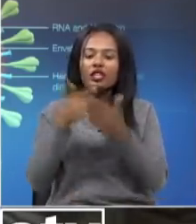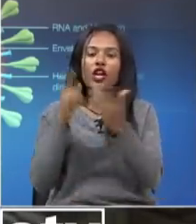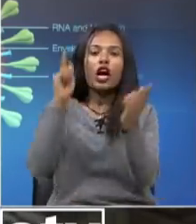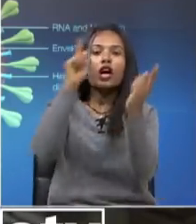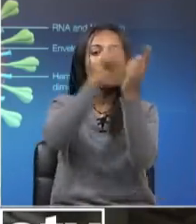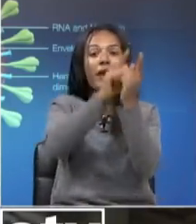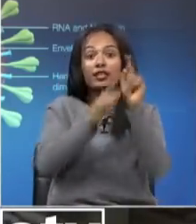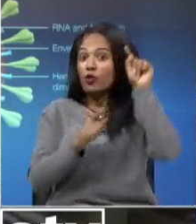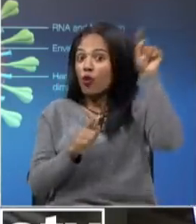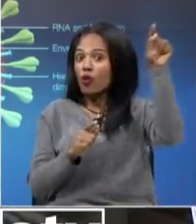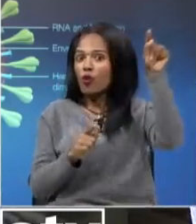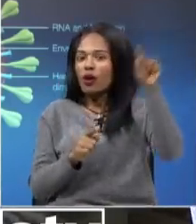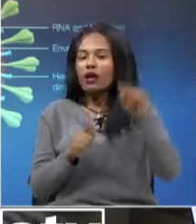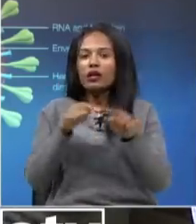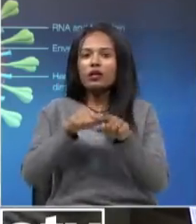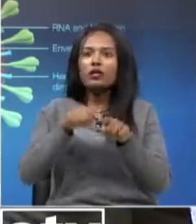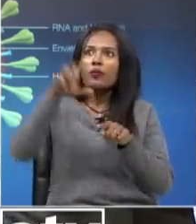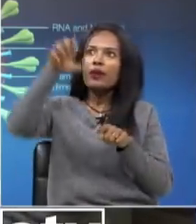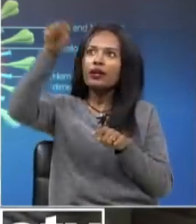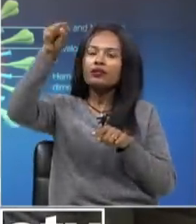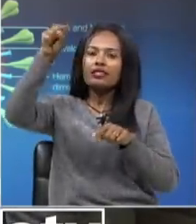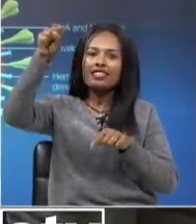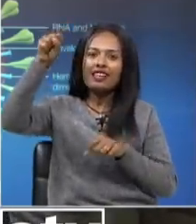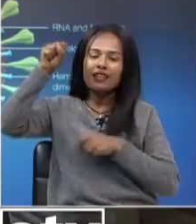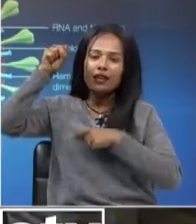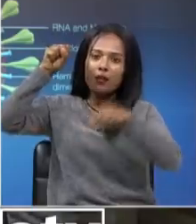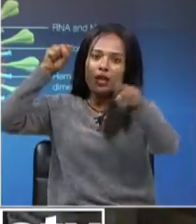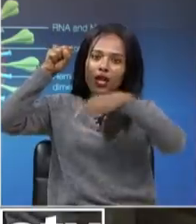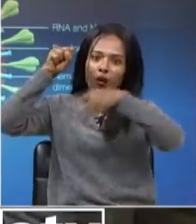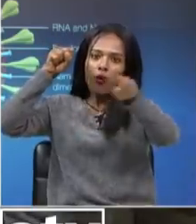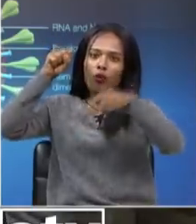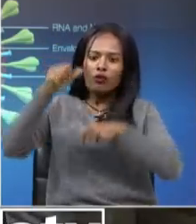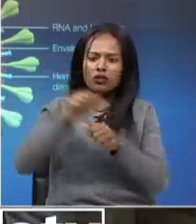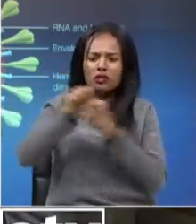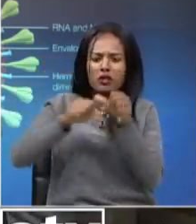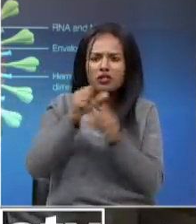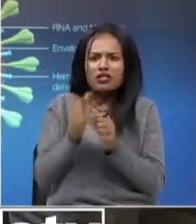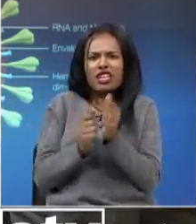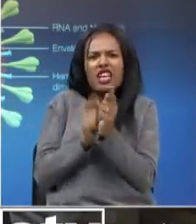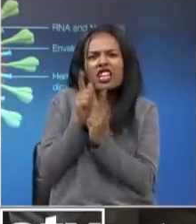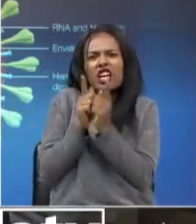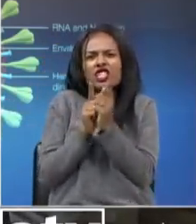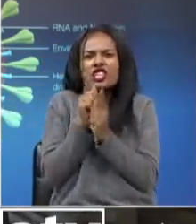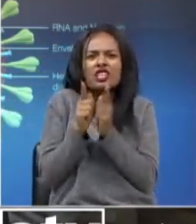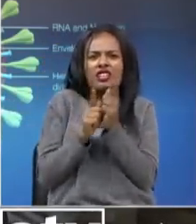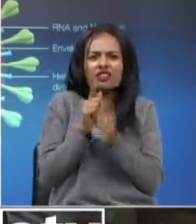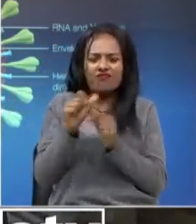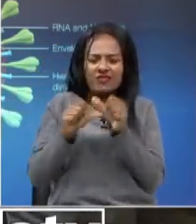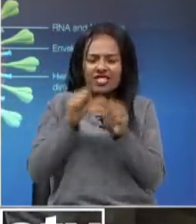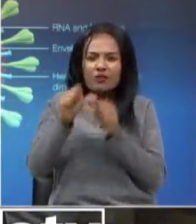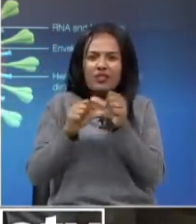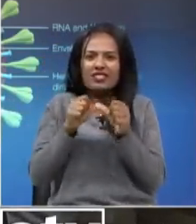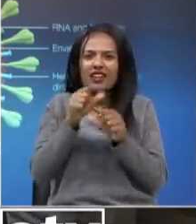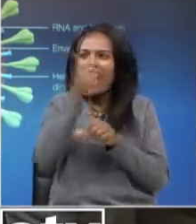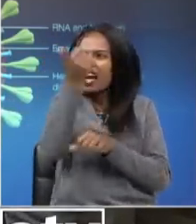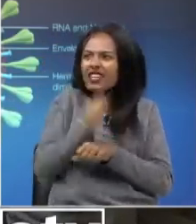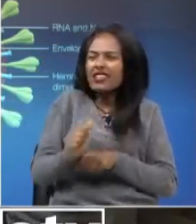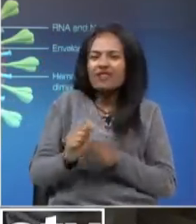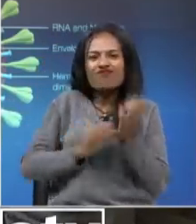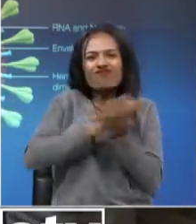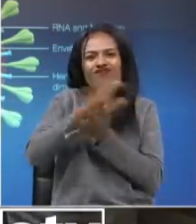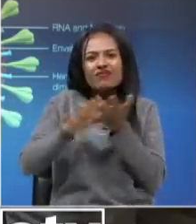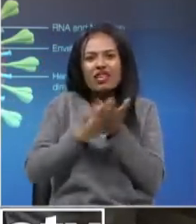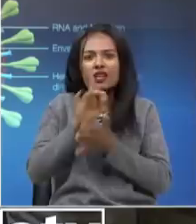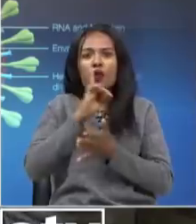ግን ብረት ተደግፈን ነው የምንመጣው፣ እርስ በርሳችን ተቃቅፈን ነው የምንመጣው። እርስ በርስ የትንፋሽ እርስ በርስ በአየርም እየተበከለ ነው